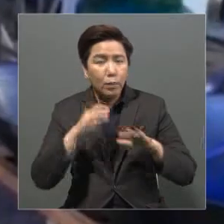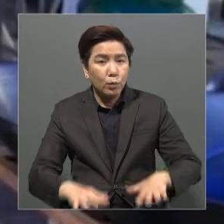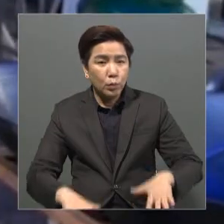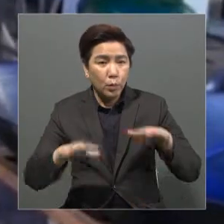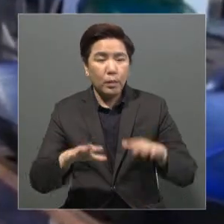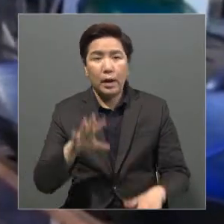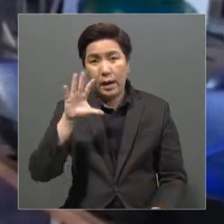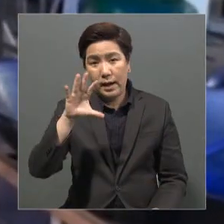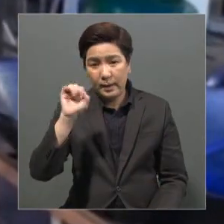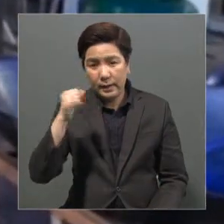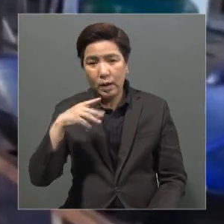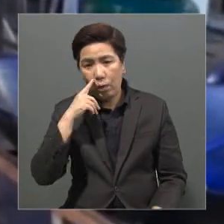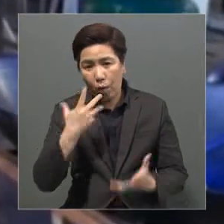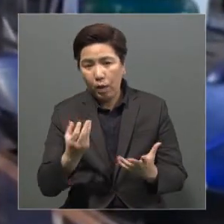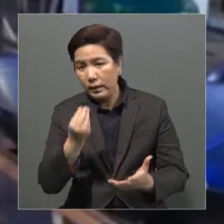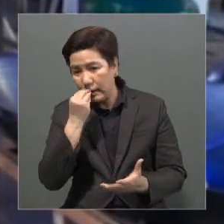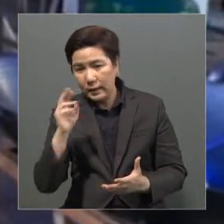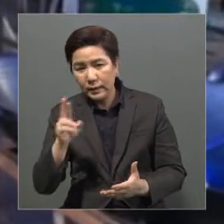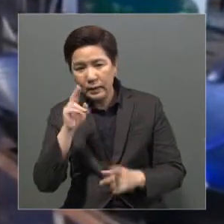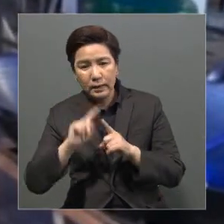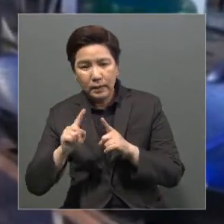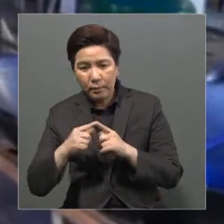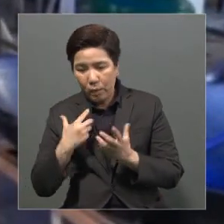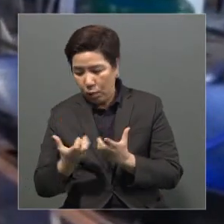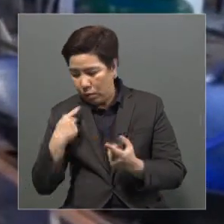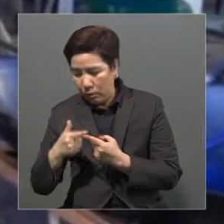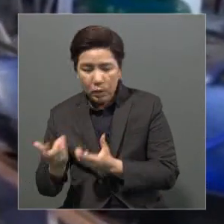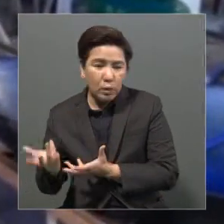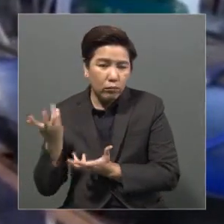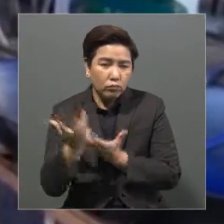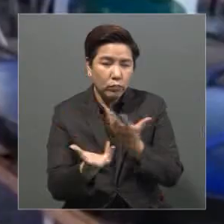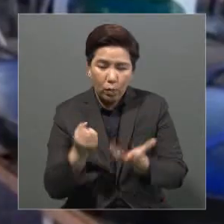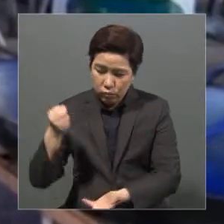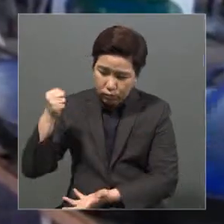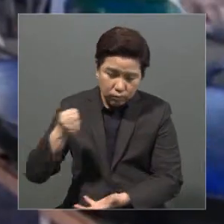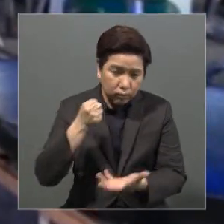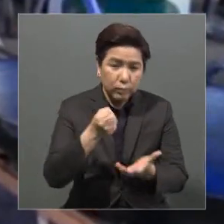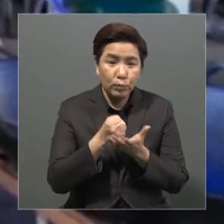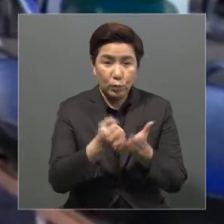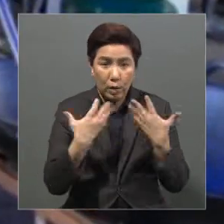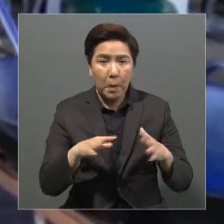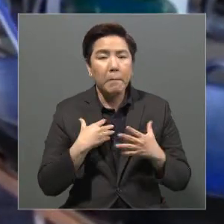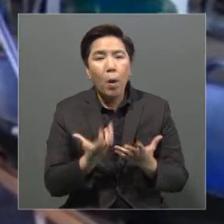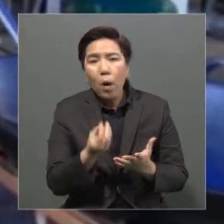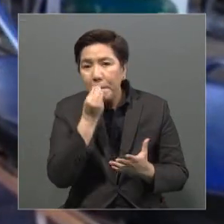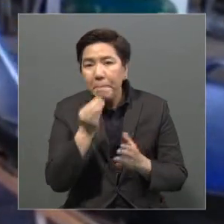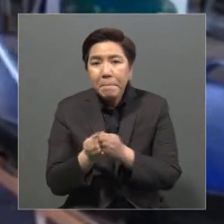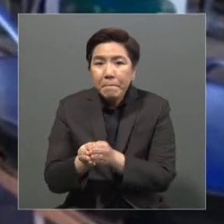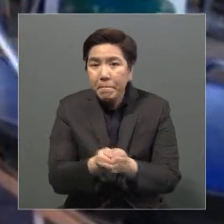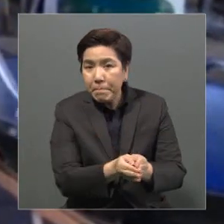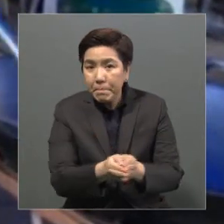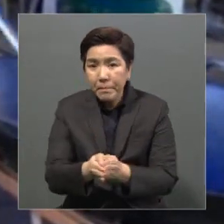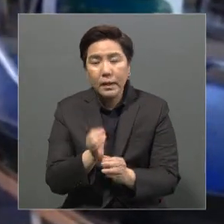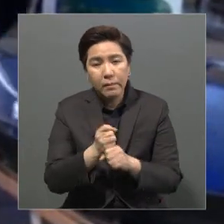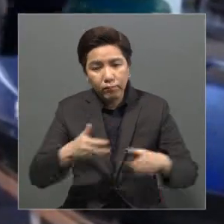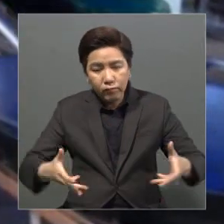อีก 500,000บาทมอบถุงยังชีพอีก 80ชุดนะคแก่ผู้ประสบอุทกภัยหลังจากนั้นก็ยังมอบวัตถุดิบสำหรับประกอบอาหารแล้ว